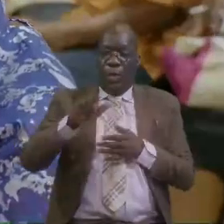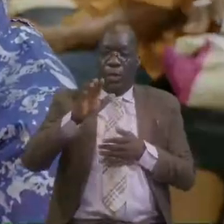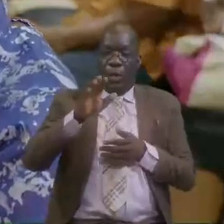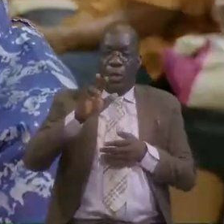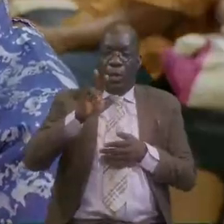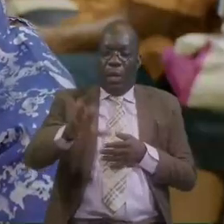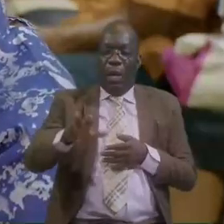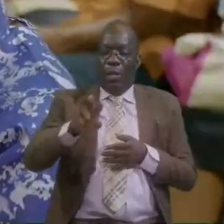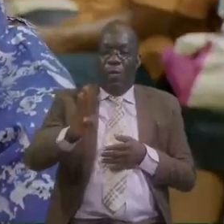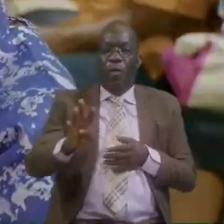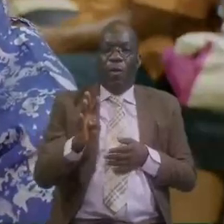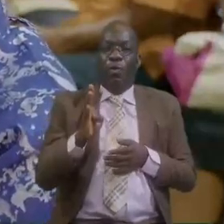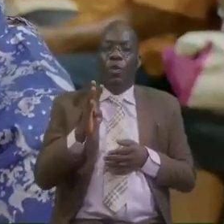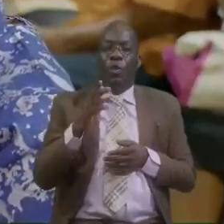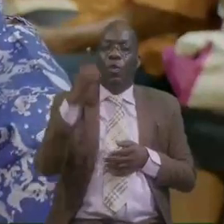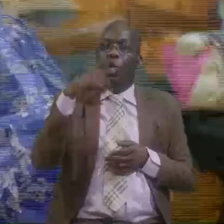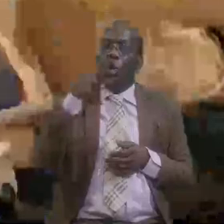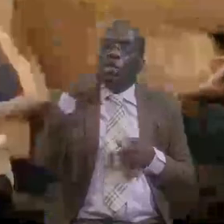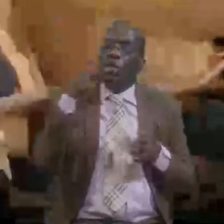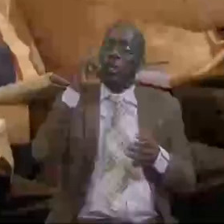Verset 34.